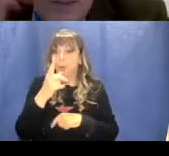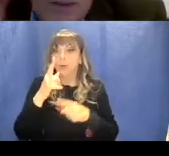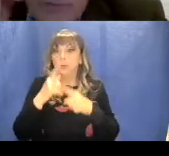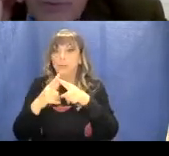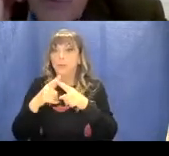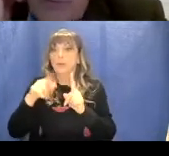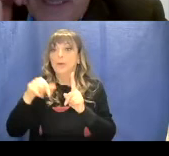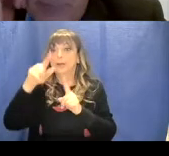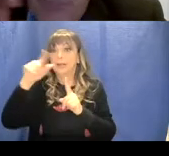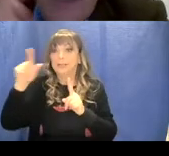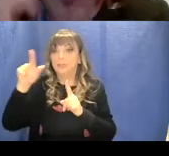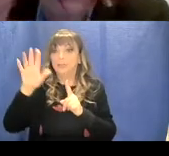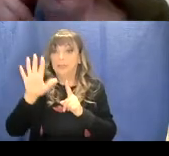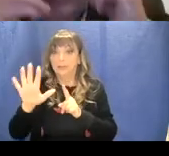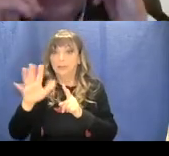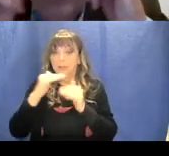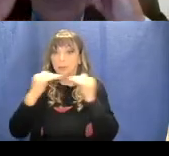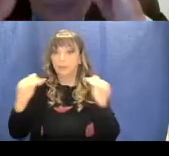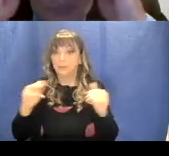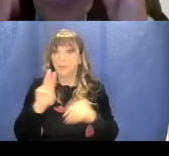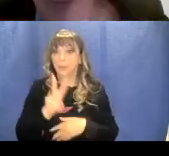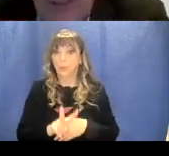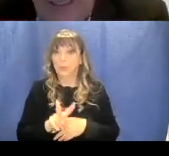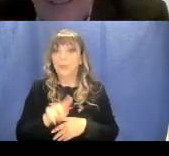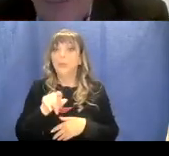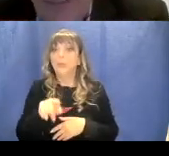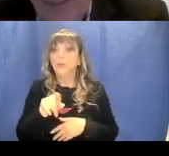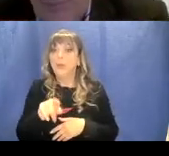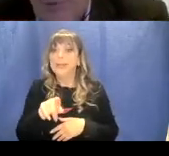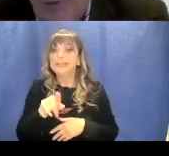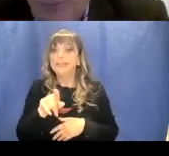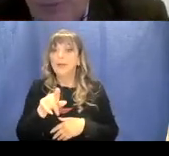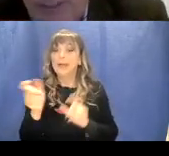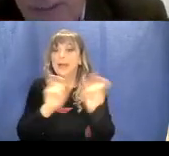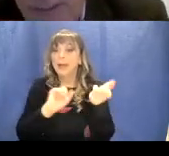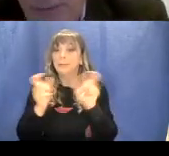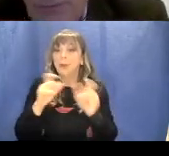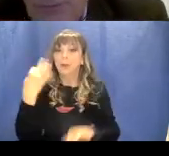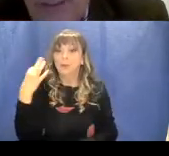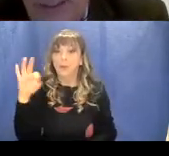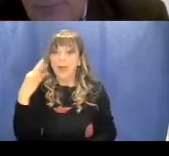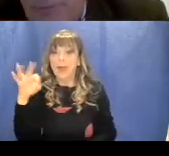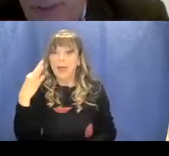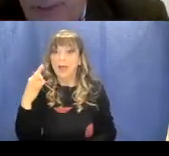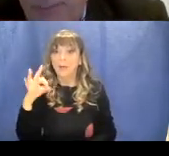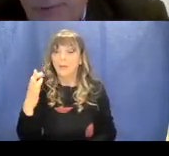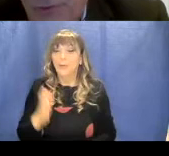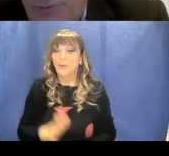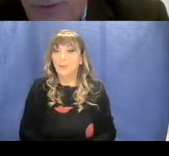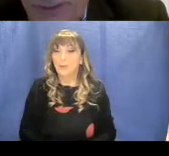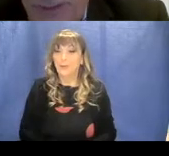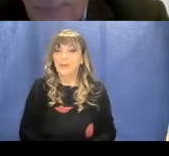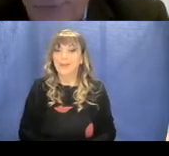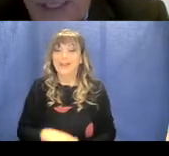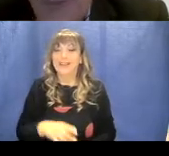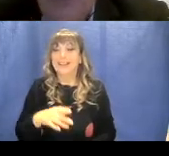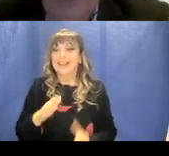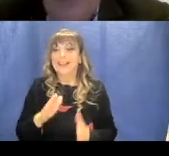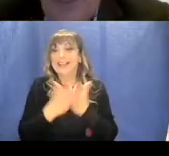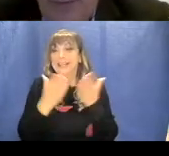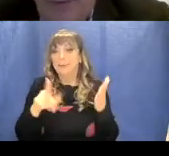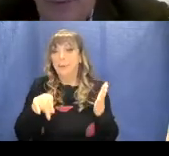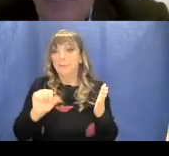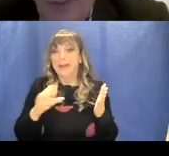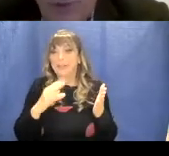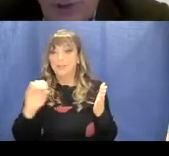questo numero è proprio il rapporto aureo e la divina proporzione del titolo del libro di pacioli illustrato da